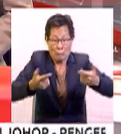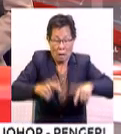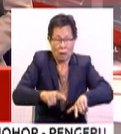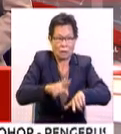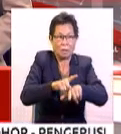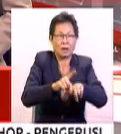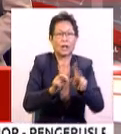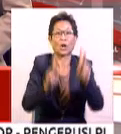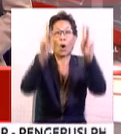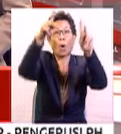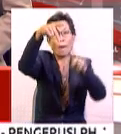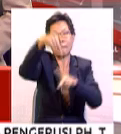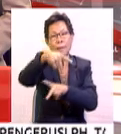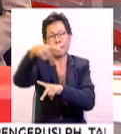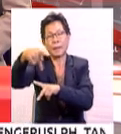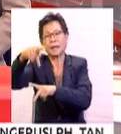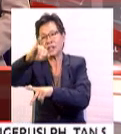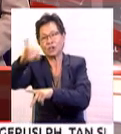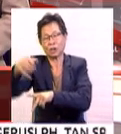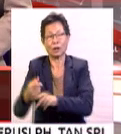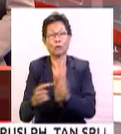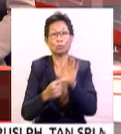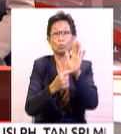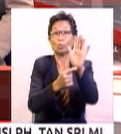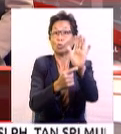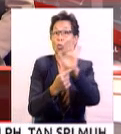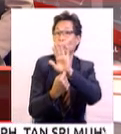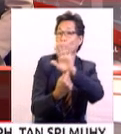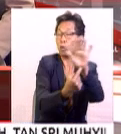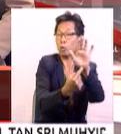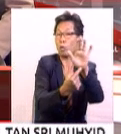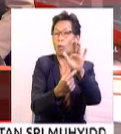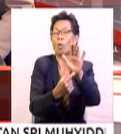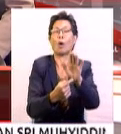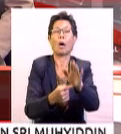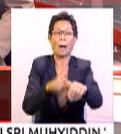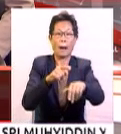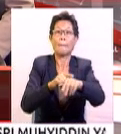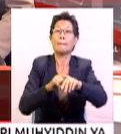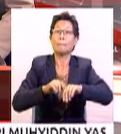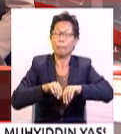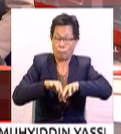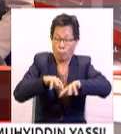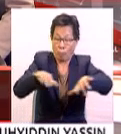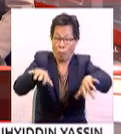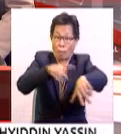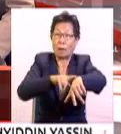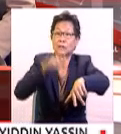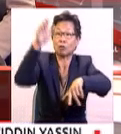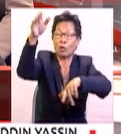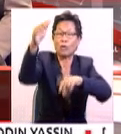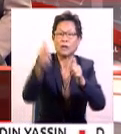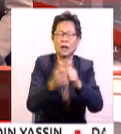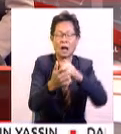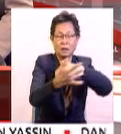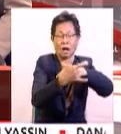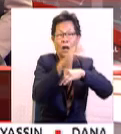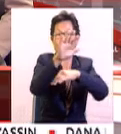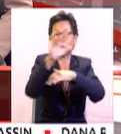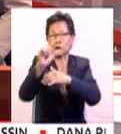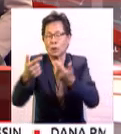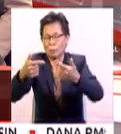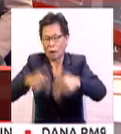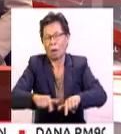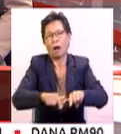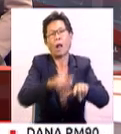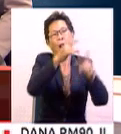berlangsung di Kompleks Perbadanan Putrajaya. Pertunjukan yang merangkumi perkembangan masa hadapan dunia dengan teknologi 5G itu berlangsung